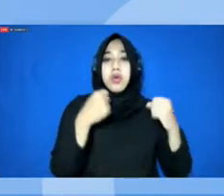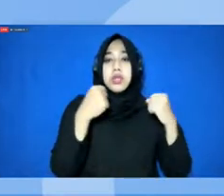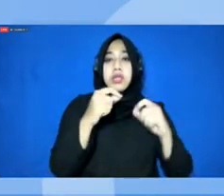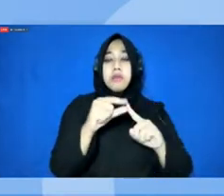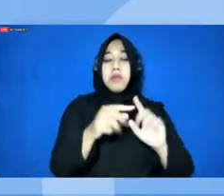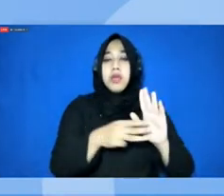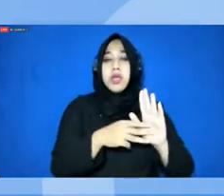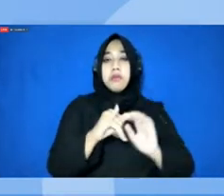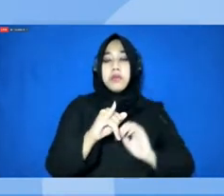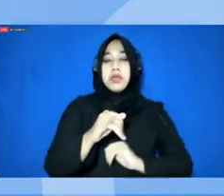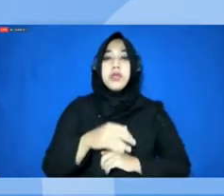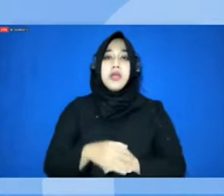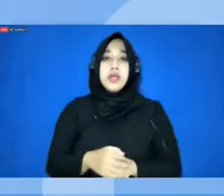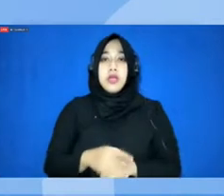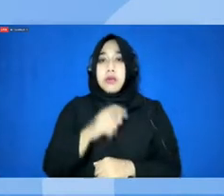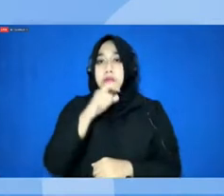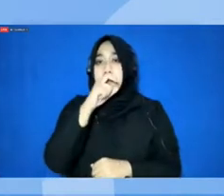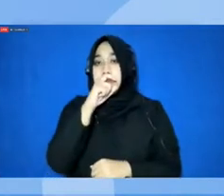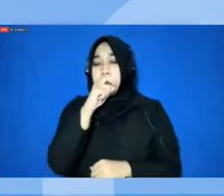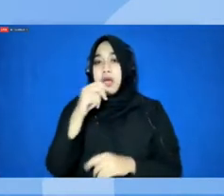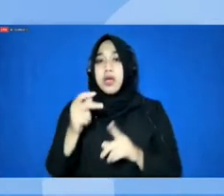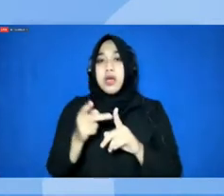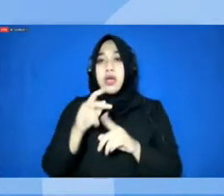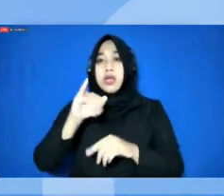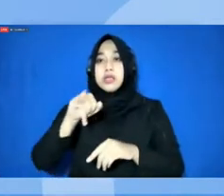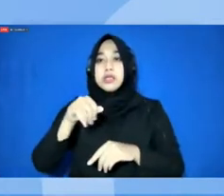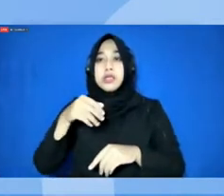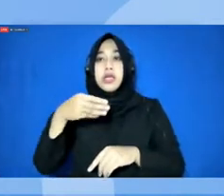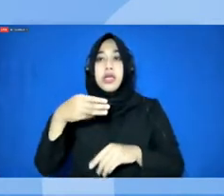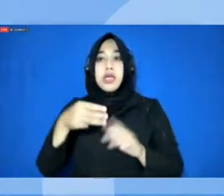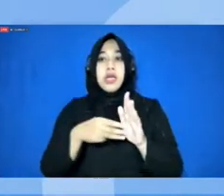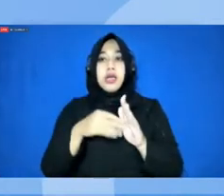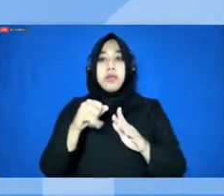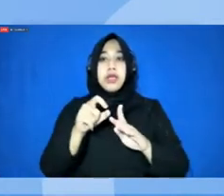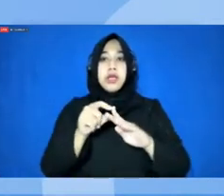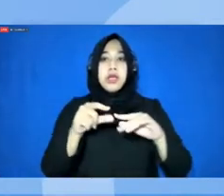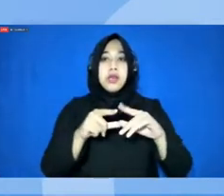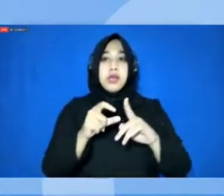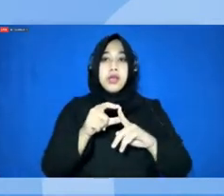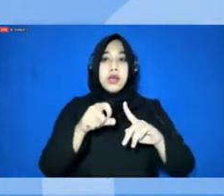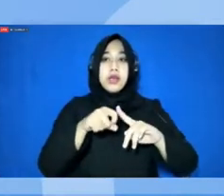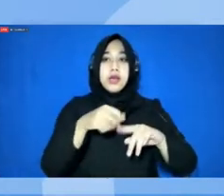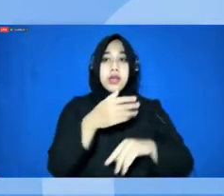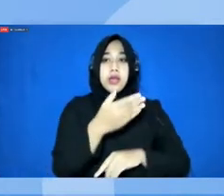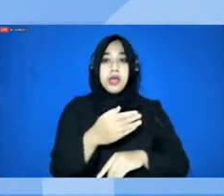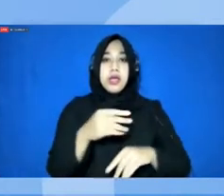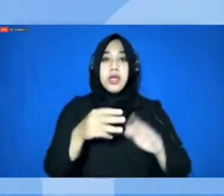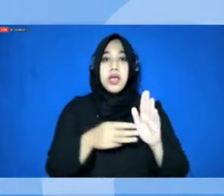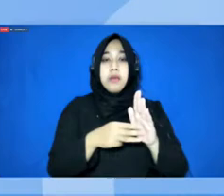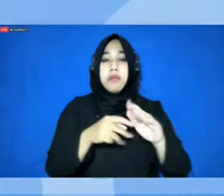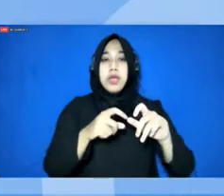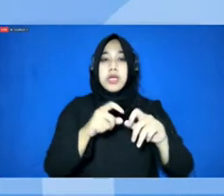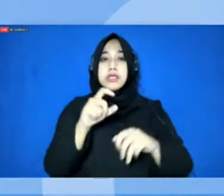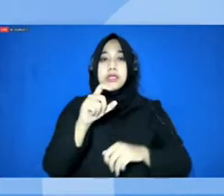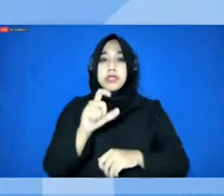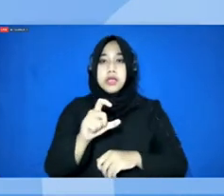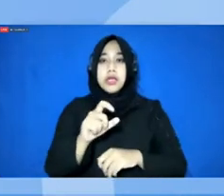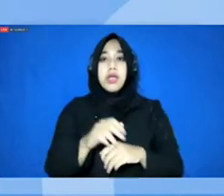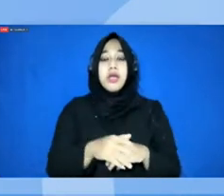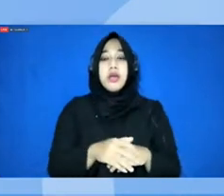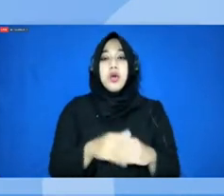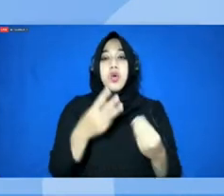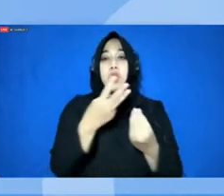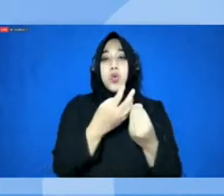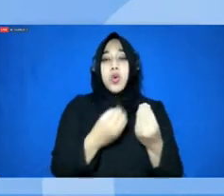Merah Indonesia, Bapak Dr. Haji Emil Elistianto Dardak B. Bas MSC, selaku Wakil Gubernur Jawa